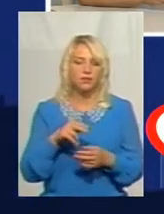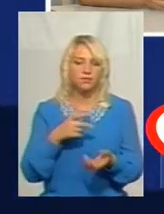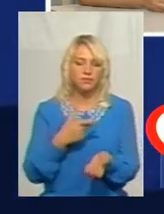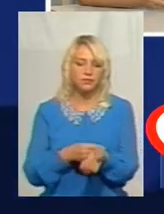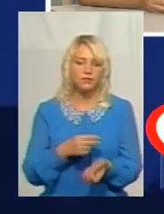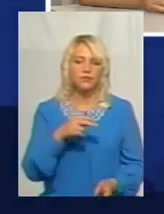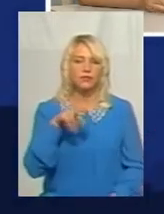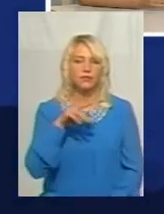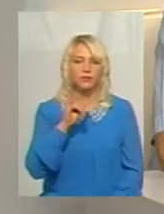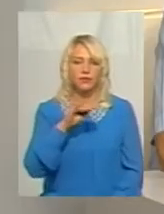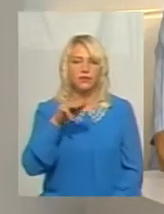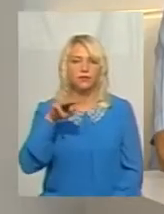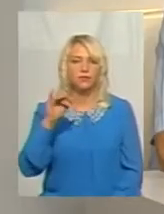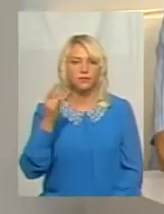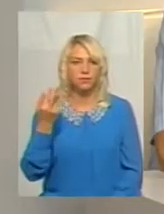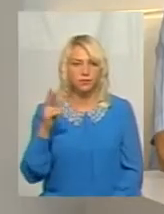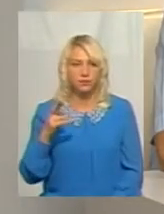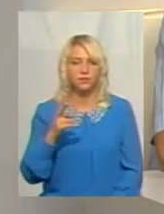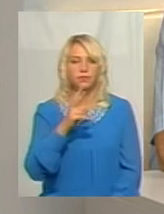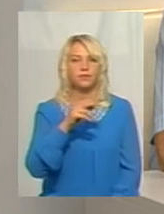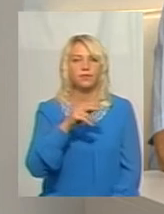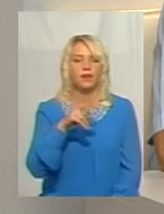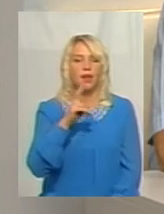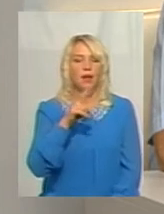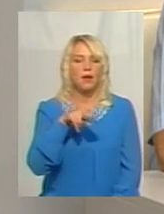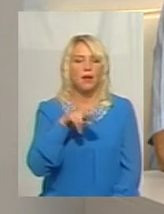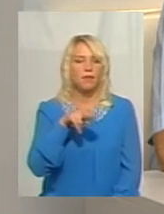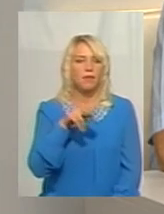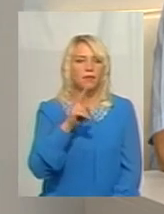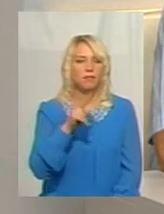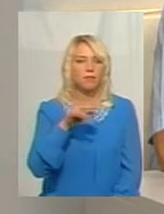дифтерії кашлюку правця, яка є індійського виробництва.